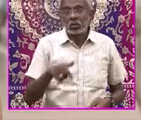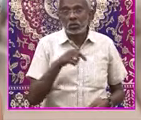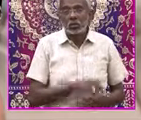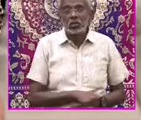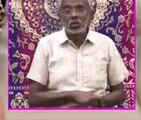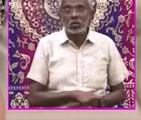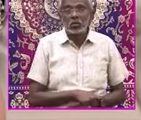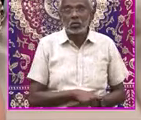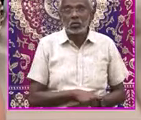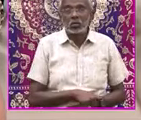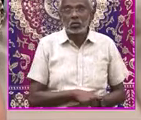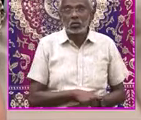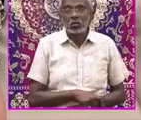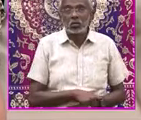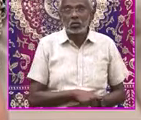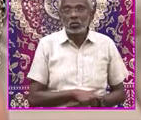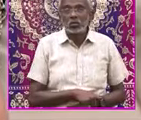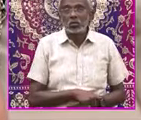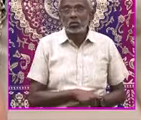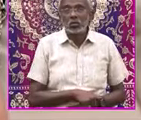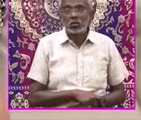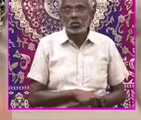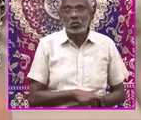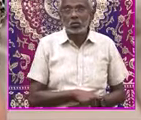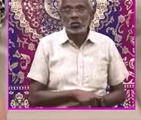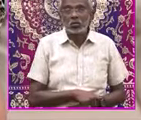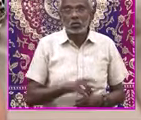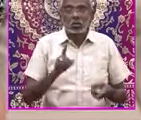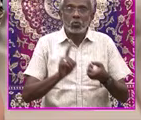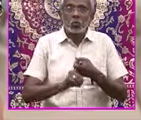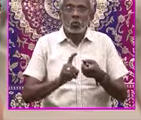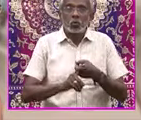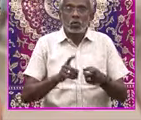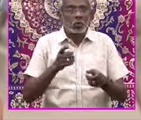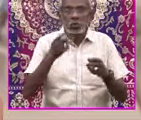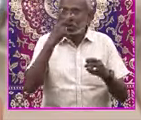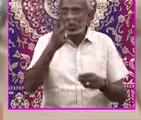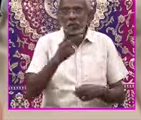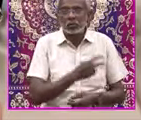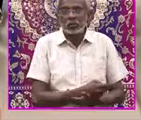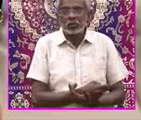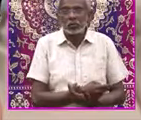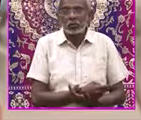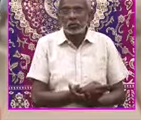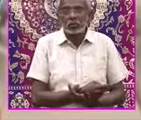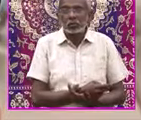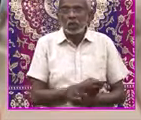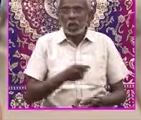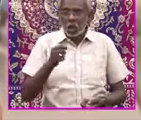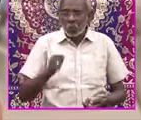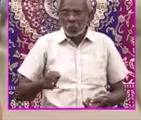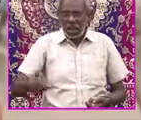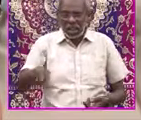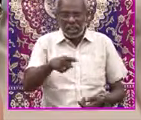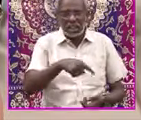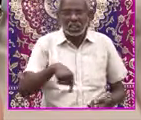வாழ்ந்திருந்தார்கள். இதுவரை போர் முறை, போர்ல வந்து படைகள், இதை பத்திலாம் பார்த்தோம் இல்லைங்களா மனுல. இப்ப பரணி அப்படின்னா என்ன அப்படின்றத